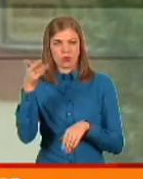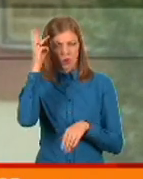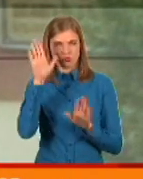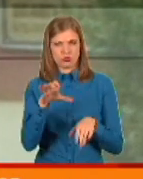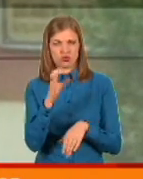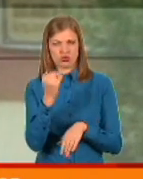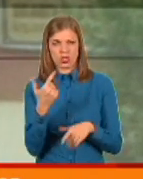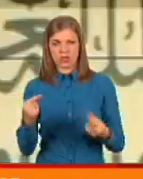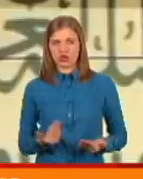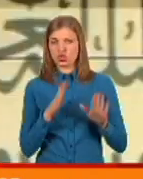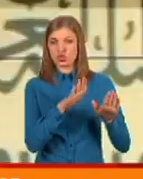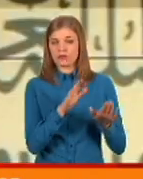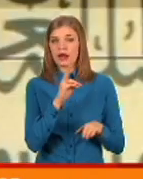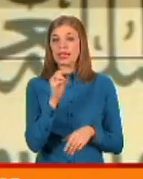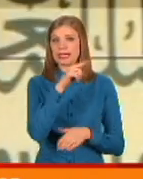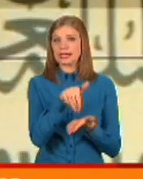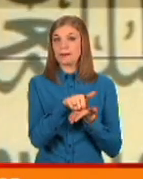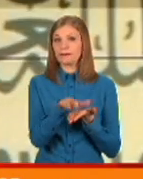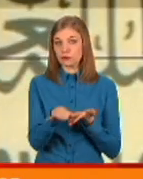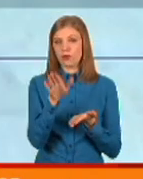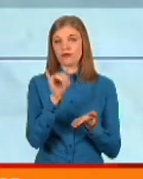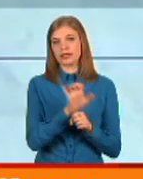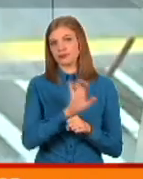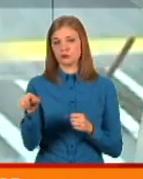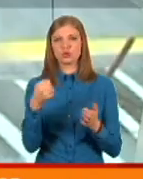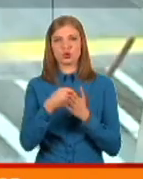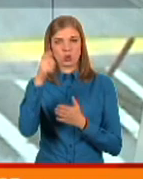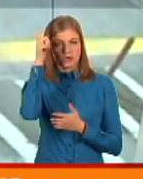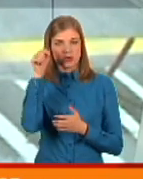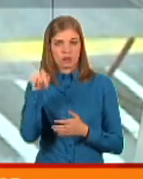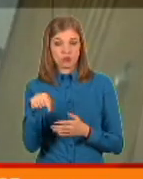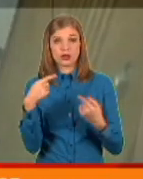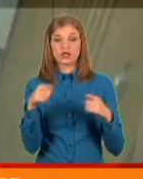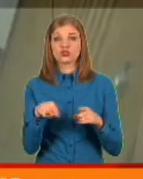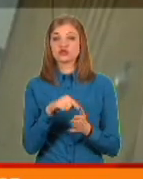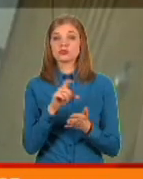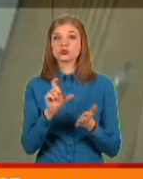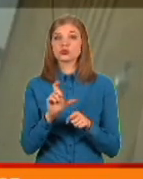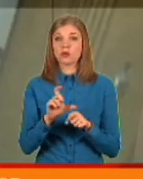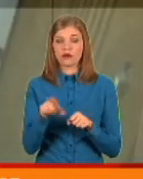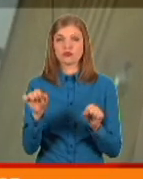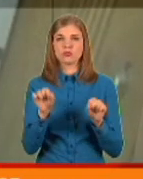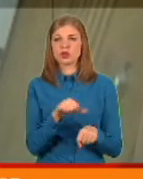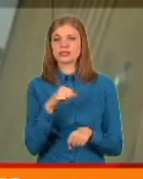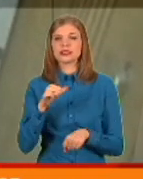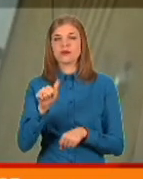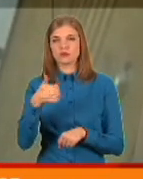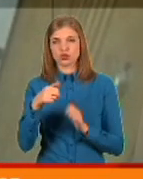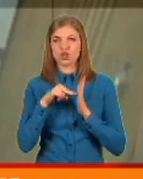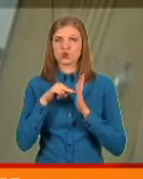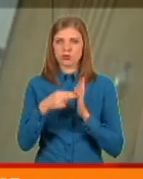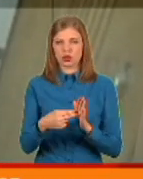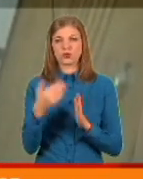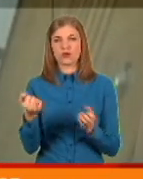консульстві в США, де жив. Однак там йому відмовили та спрямували до Стамбула. Іншими словами, саудівці могли від самого початку планувати